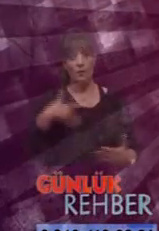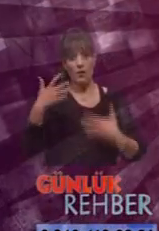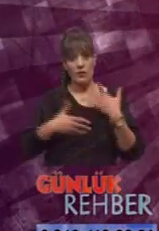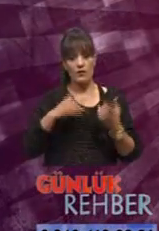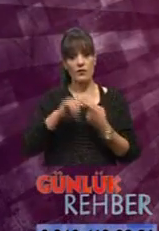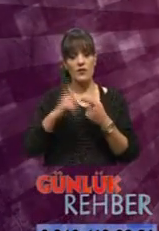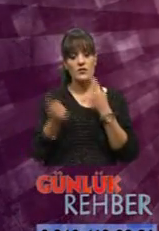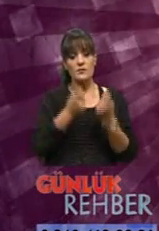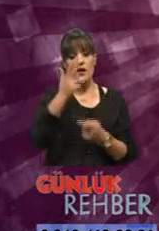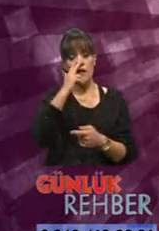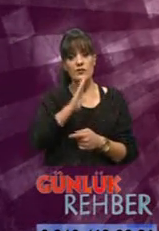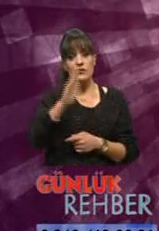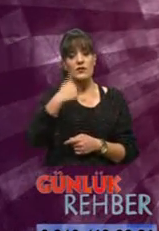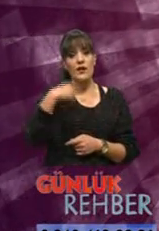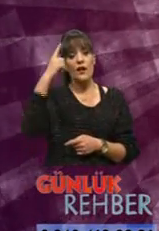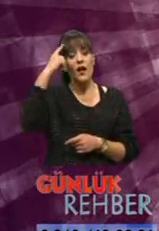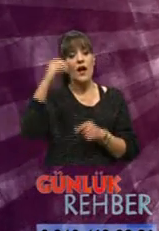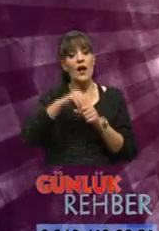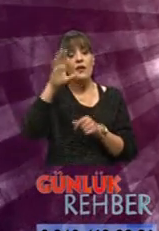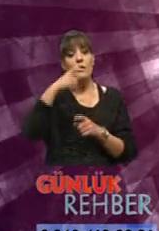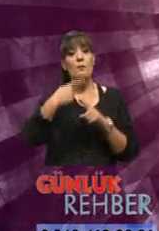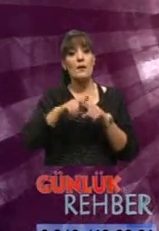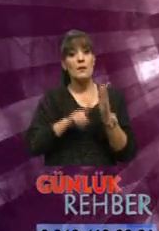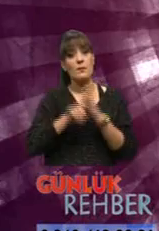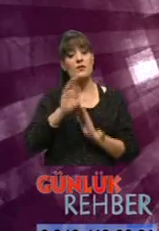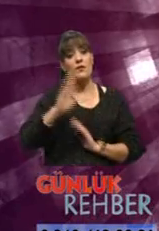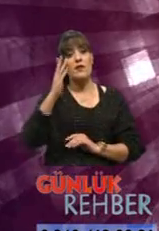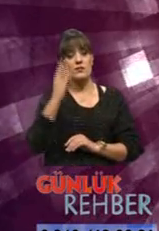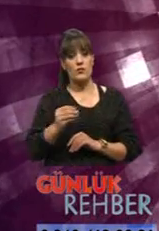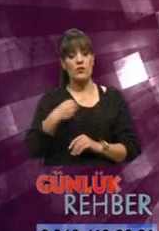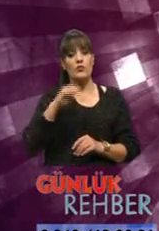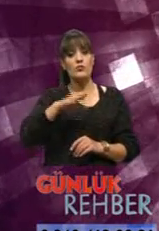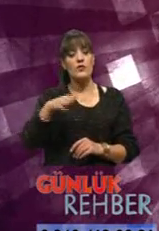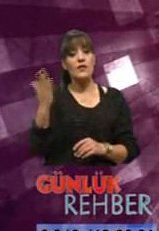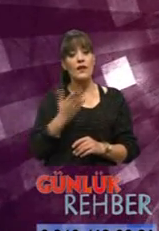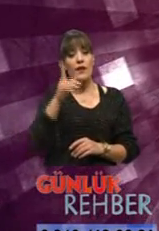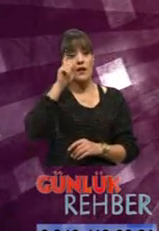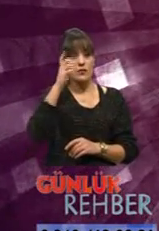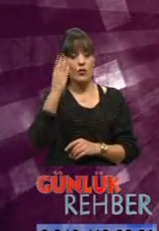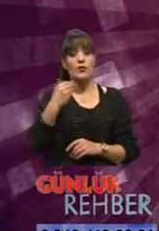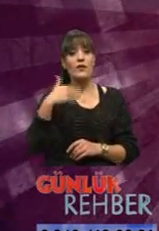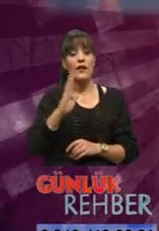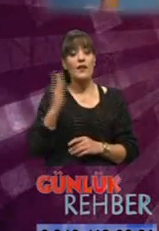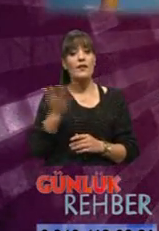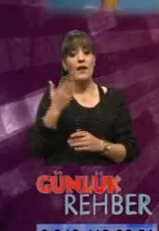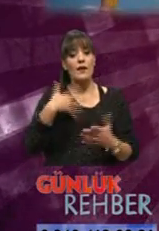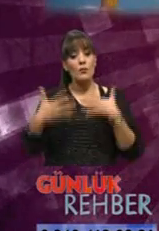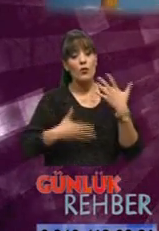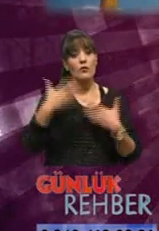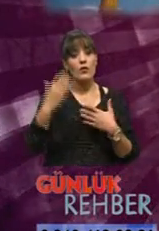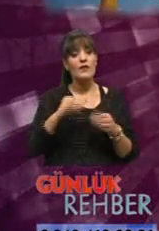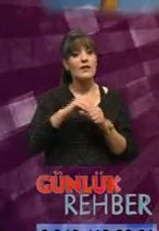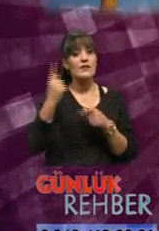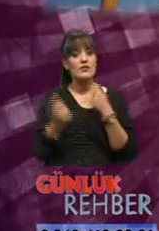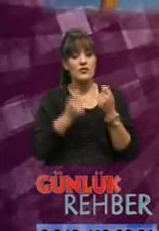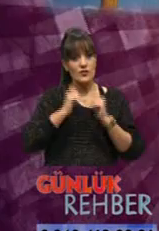Motivasyon ve çalışma alışkanlıkları IQ değil, matematik başarısını artırıyor. Çocukların ne kadar akıllı oldukları değil, ne kadar motive oldukları ve